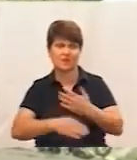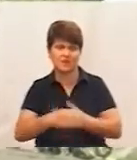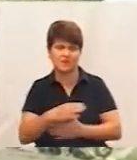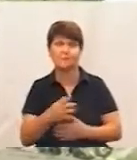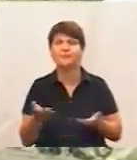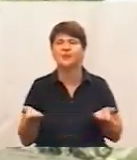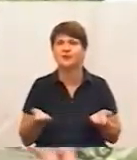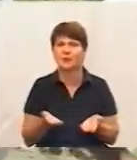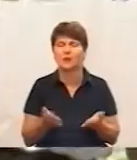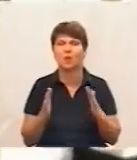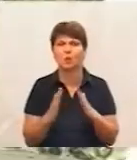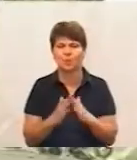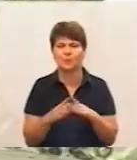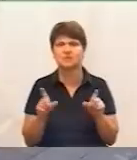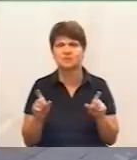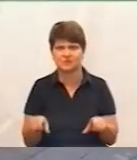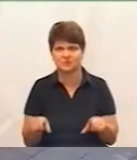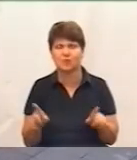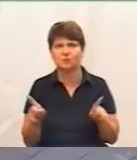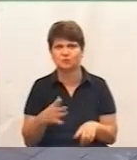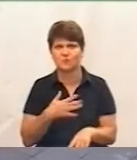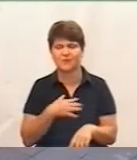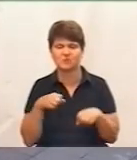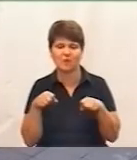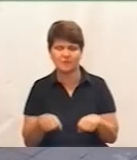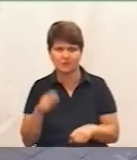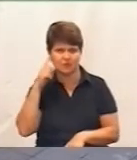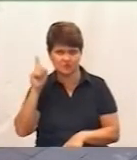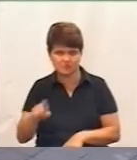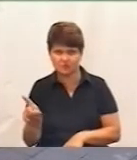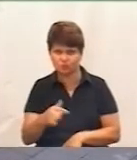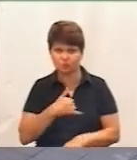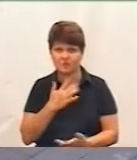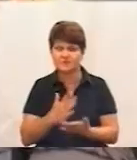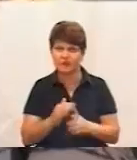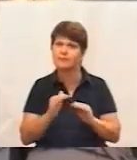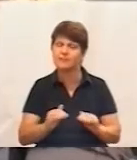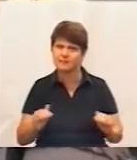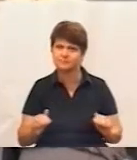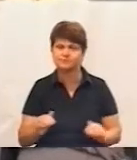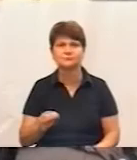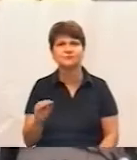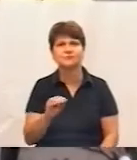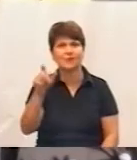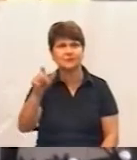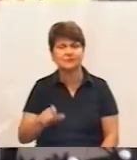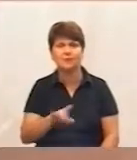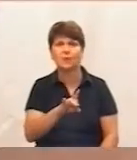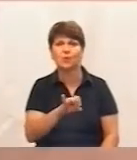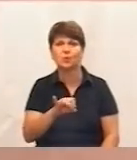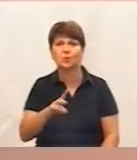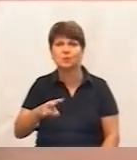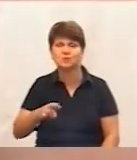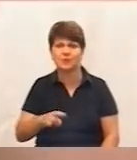які вдома сиділи, щоб наша влада знала, що в нас є такі діти. Жмеринчанка Юлія Рудніцька